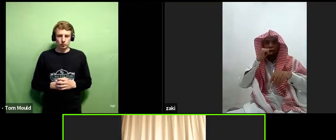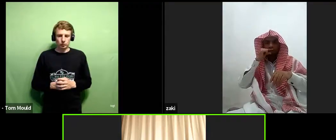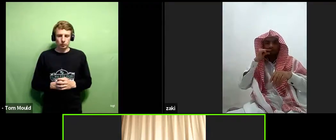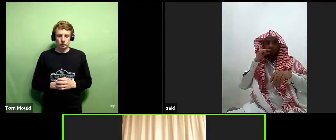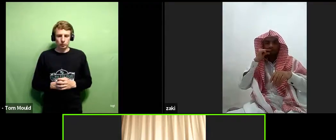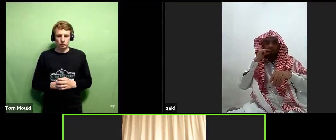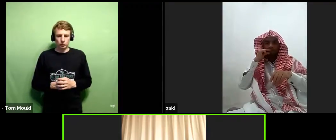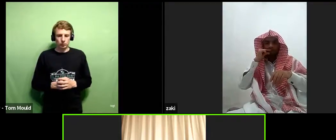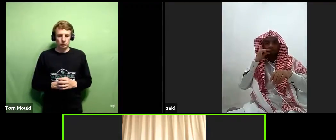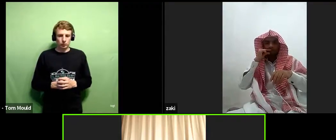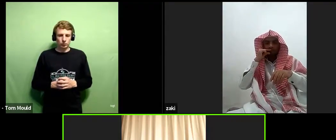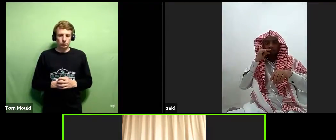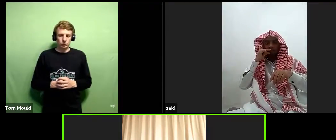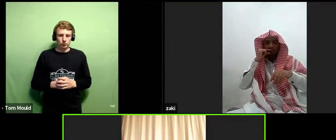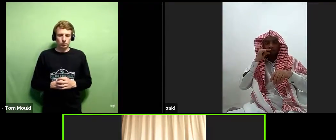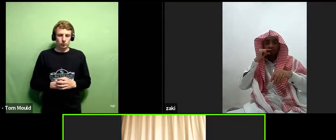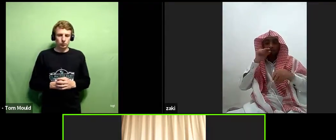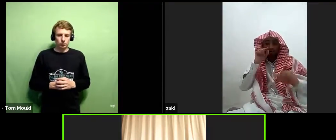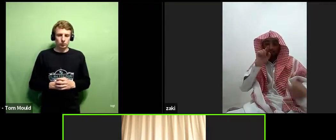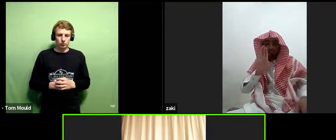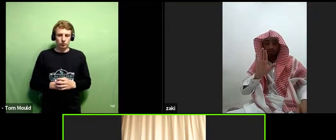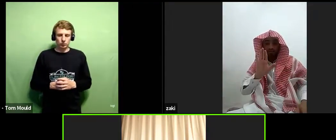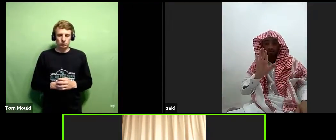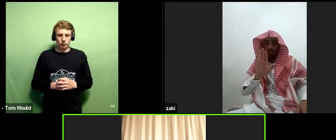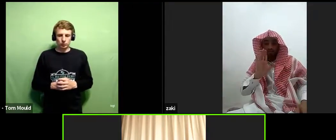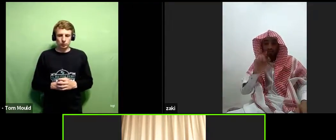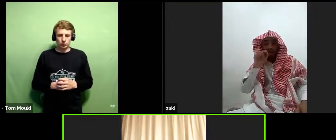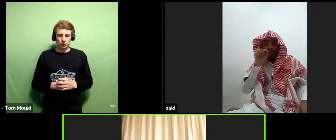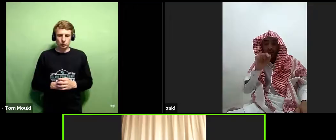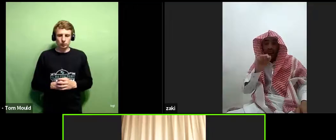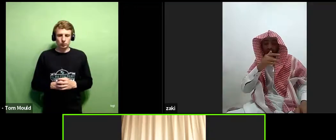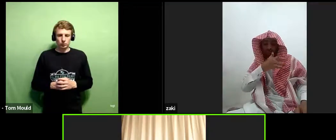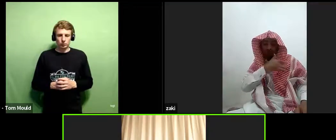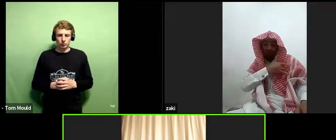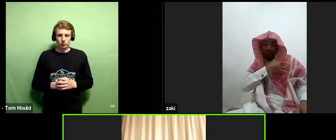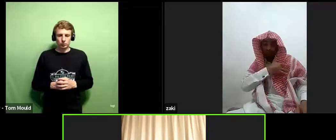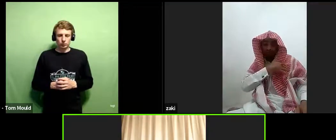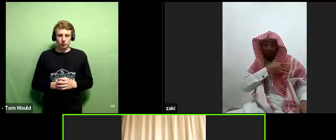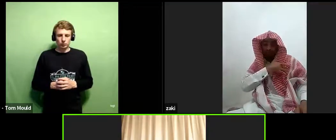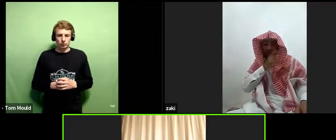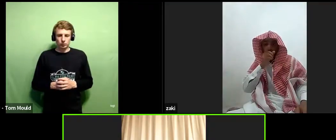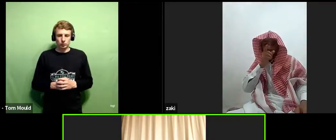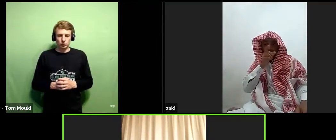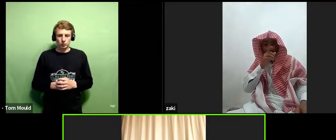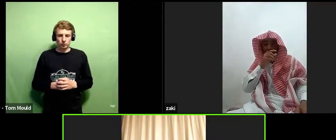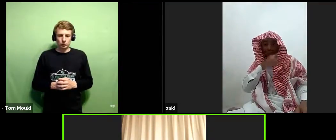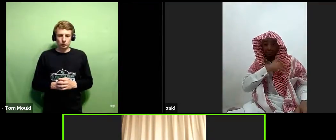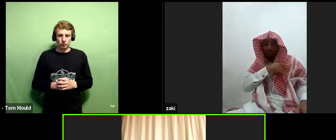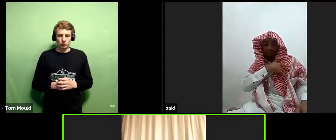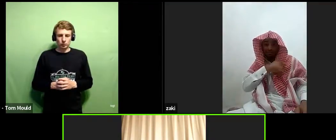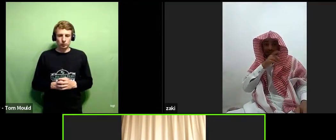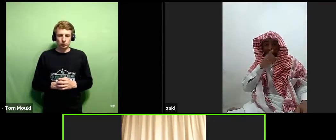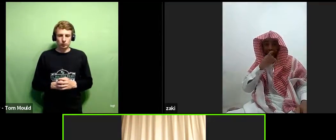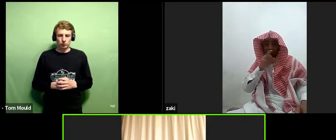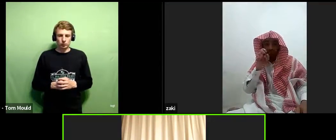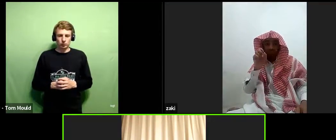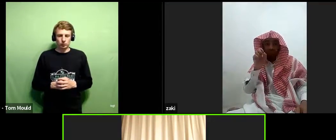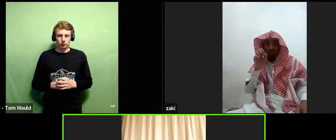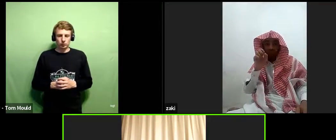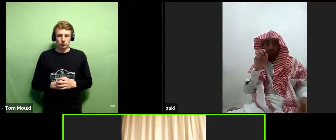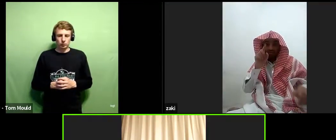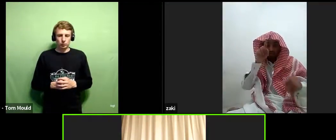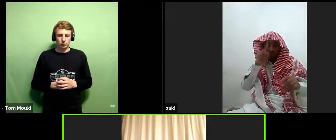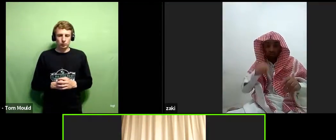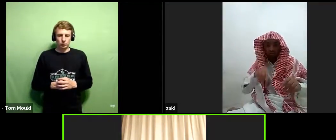أفطره فنقول له هذه النية لا تؤهله لاحتساب صيام ذلك